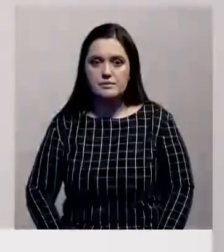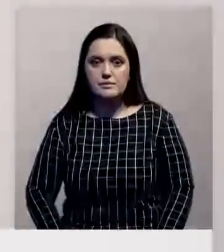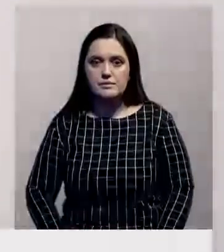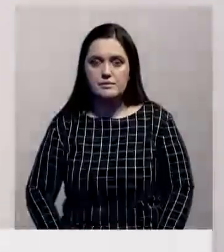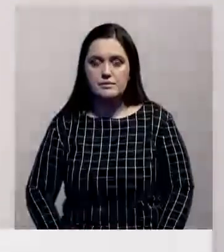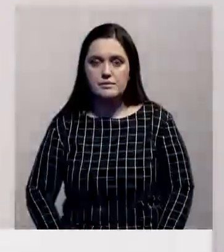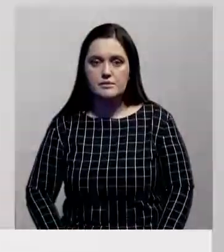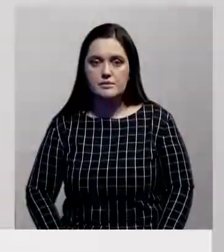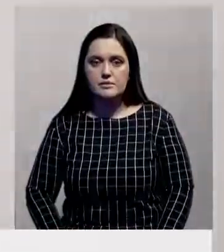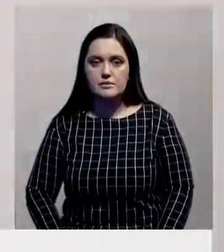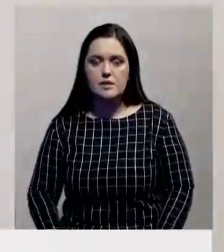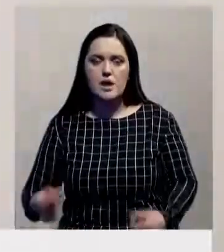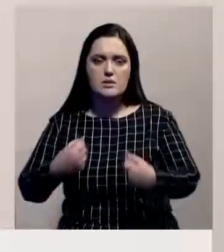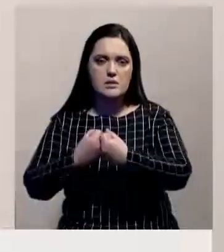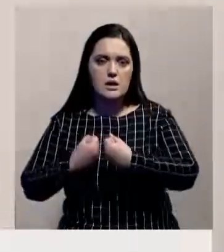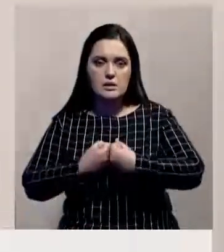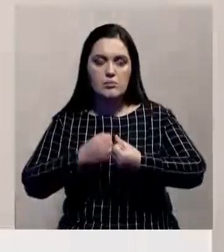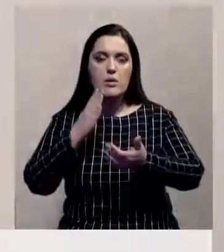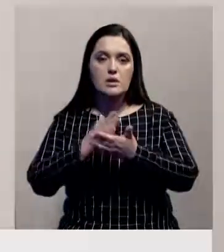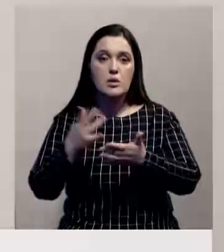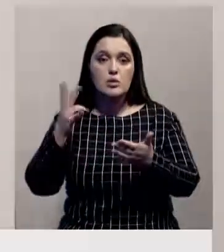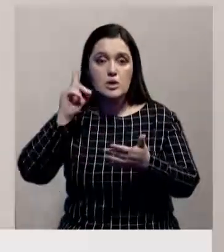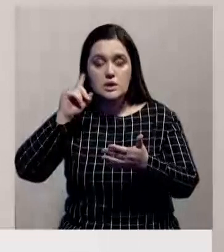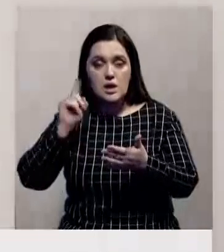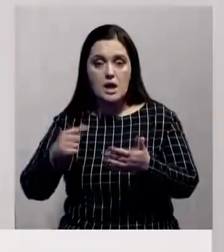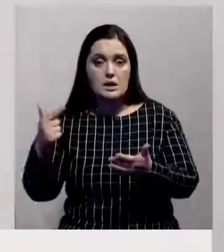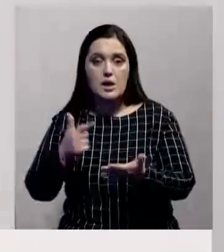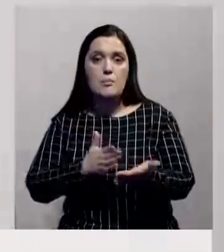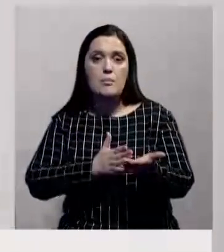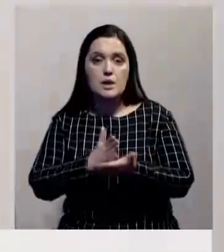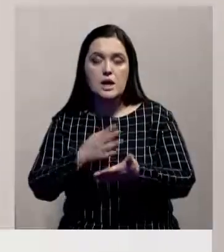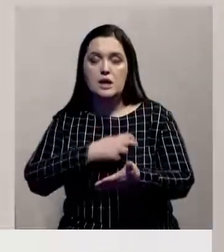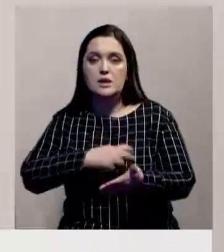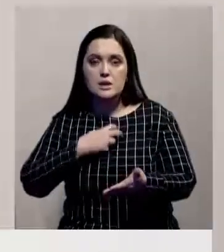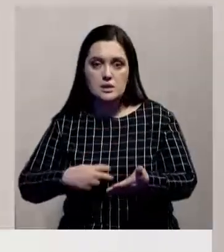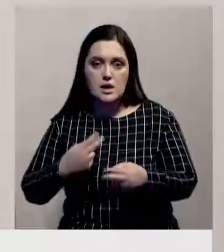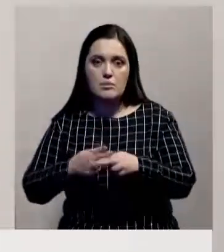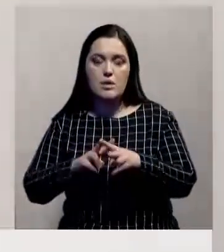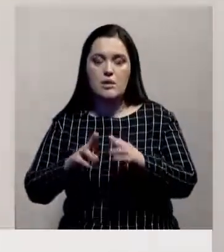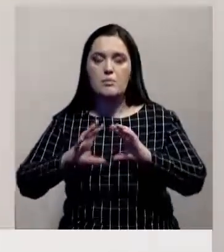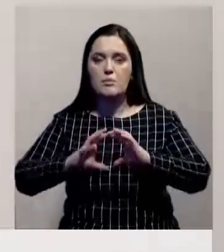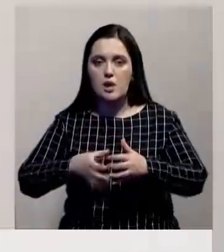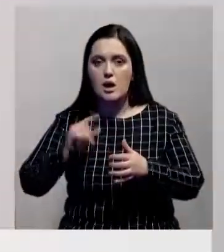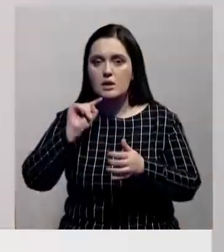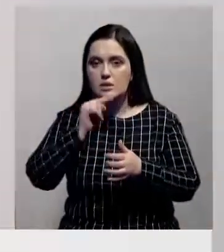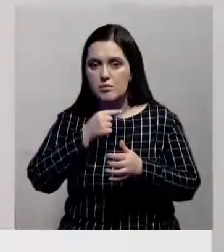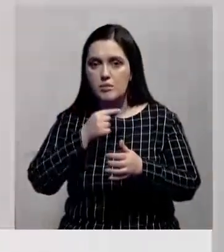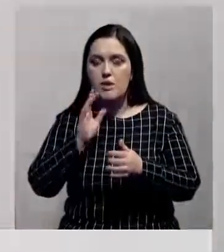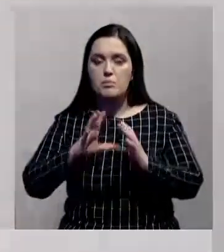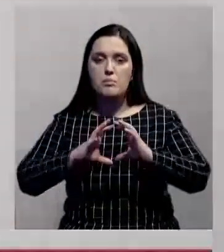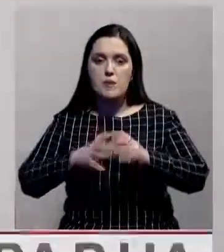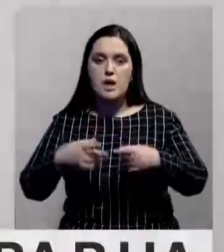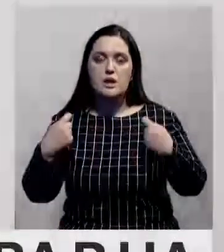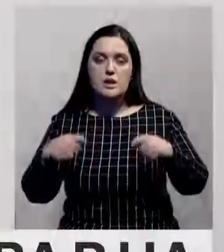идет давление стран друг на друга. Это потому что надо всегда понимать, что геополитические риски, они проецируются на мировую экономику. То есть на мировой торговле, на